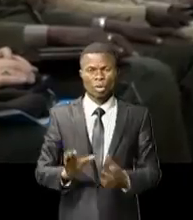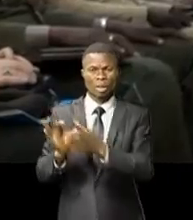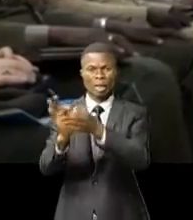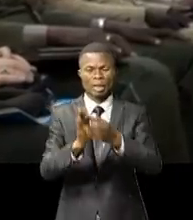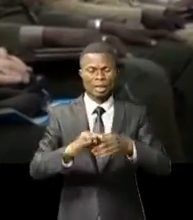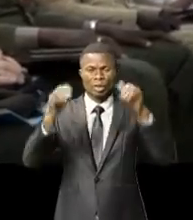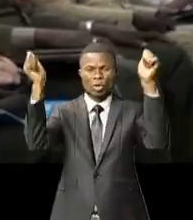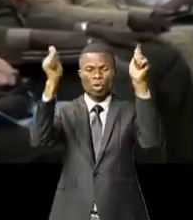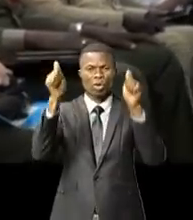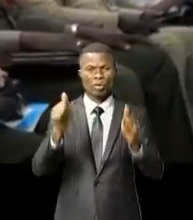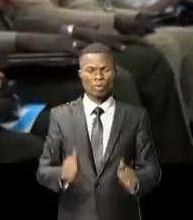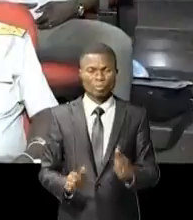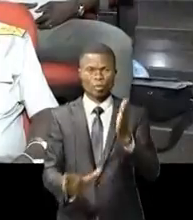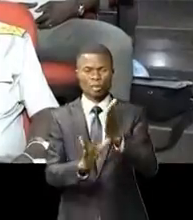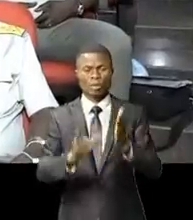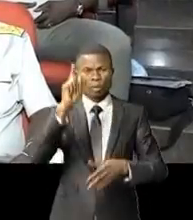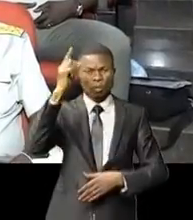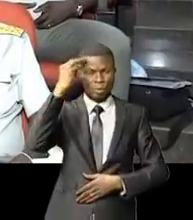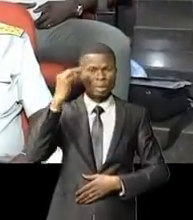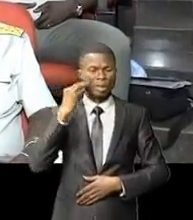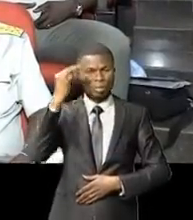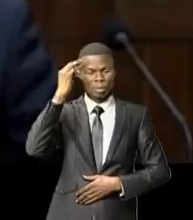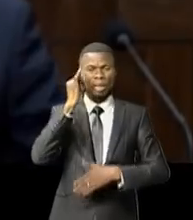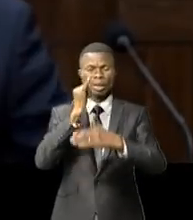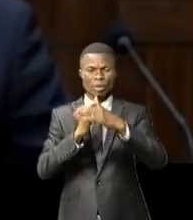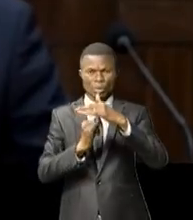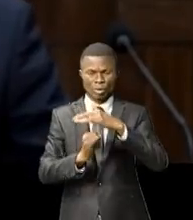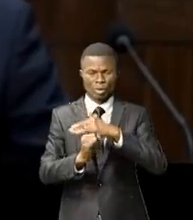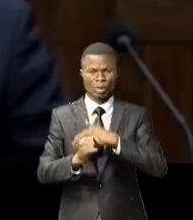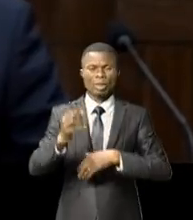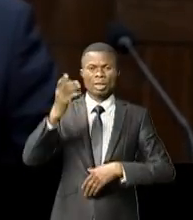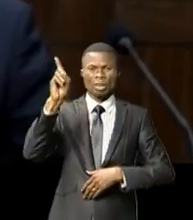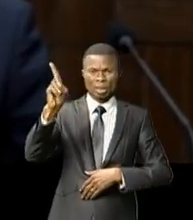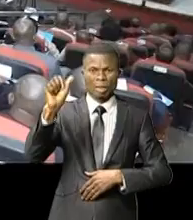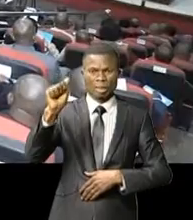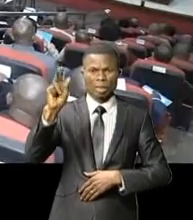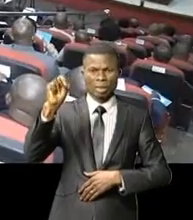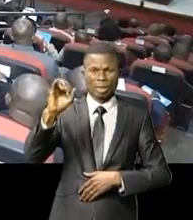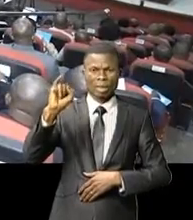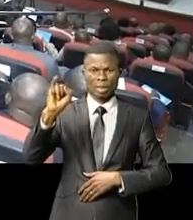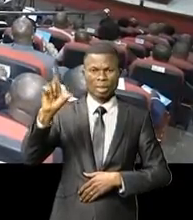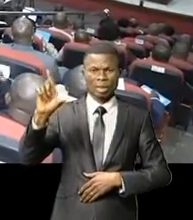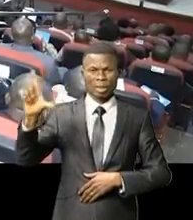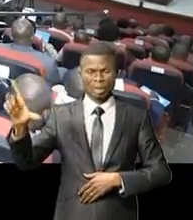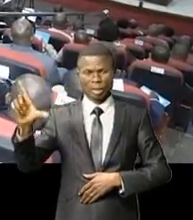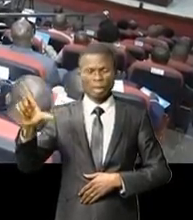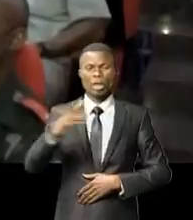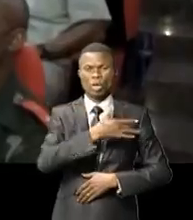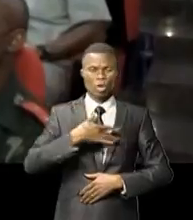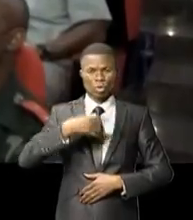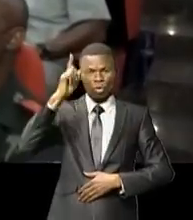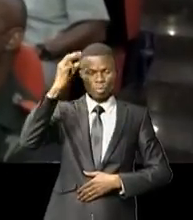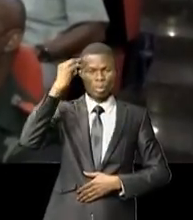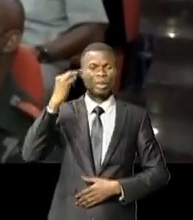l'Union africaine. C'est le vice-premier ministre, ministre de l'Intérieur, Daniel Asselo Okito, qui a, au nom du